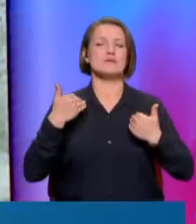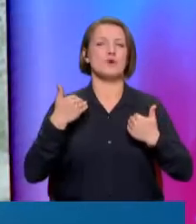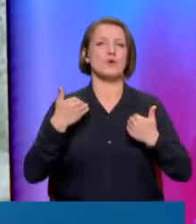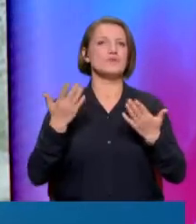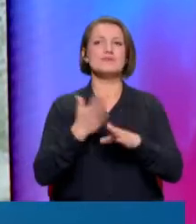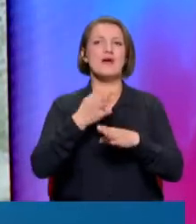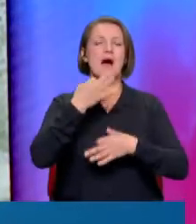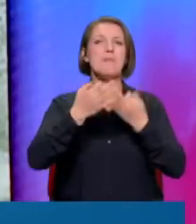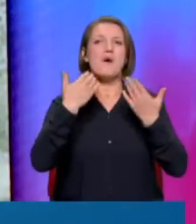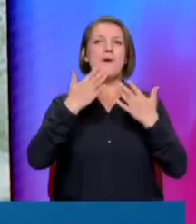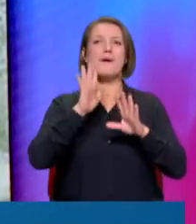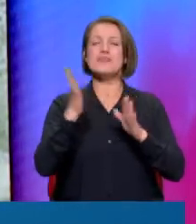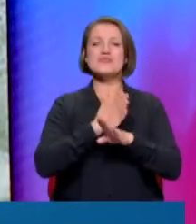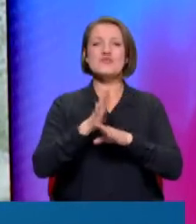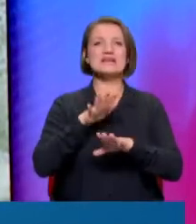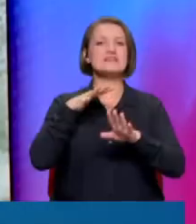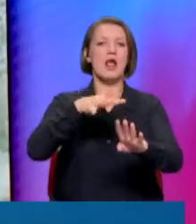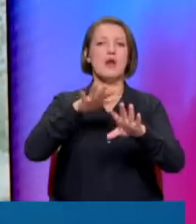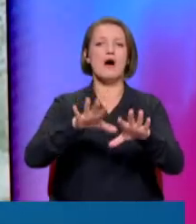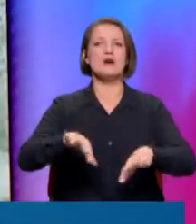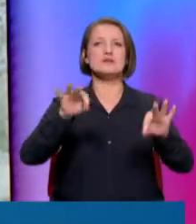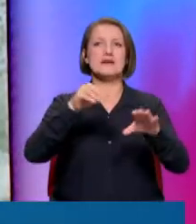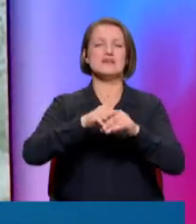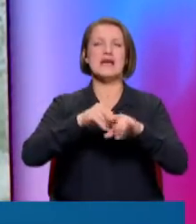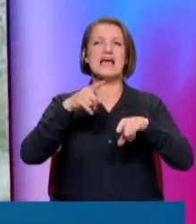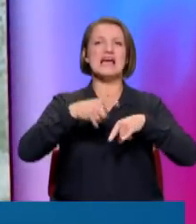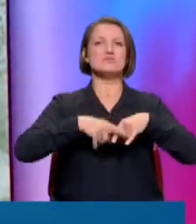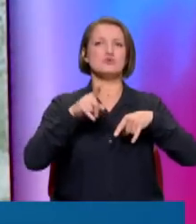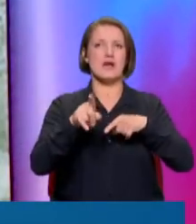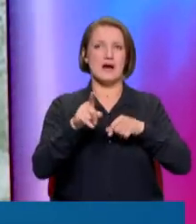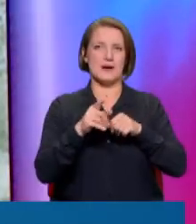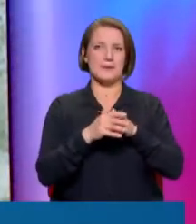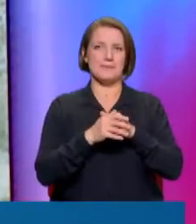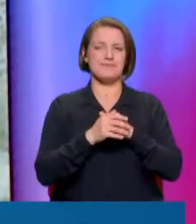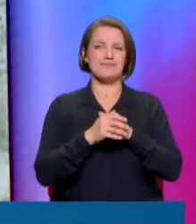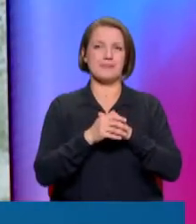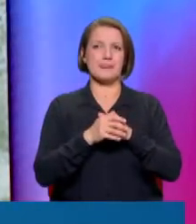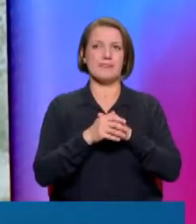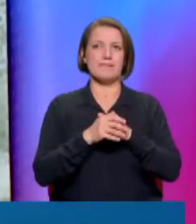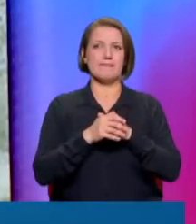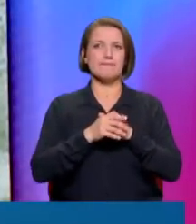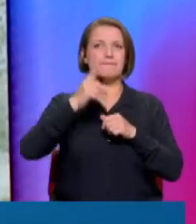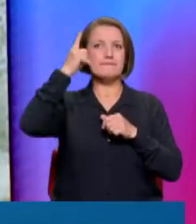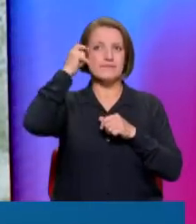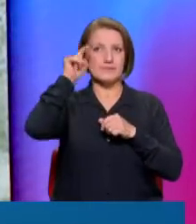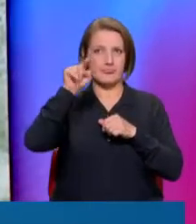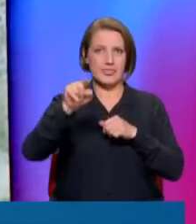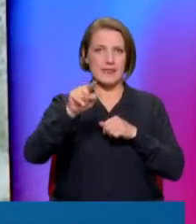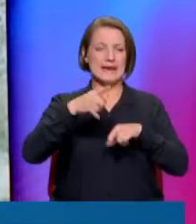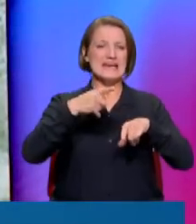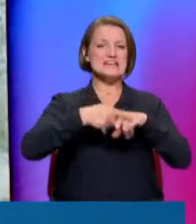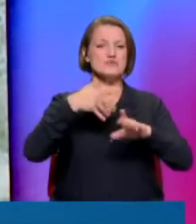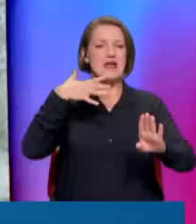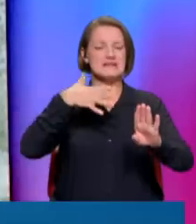Neden saldırıya hazırlık için Çünkü Hizbullah İsrail hizbullah'a